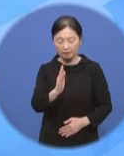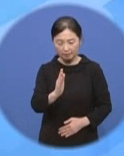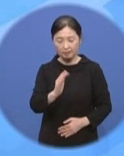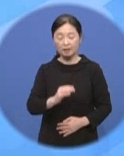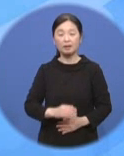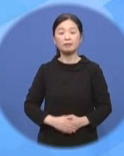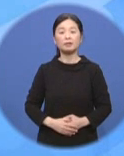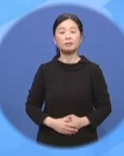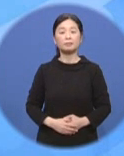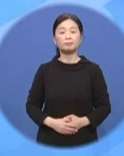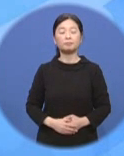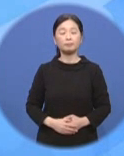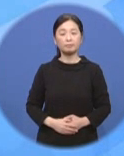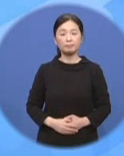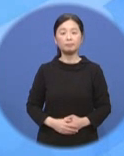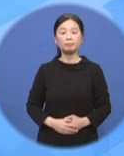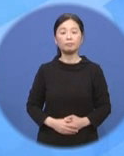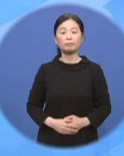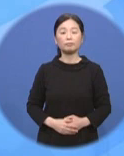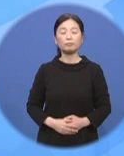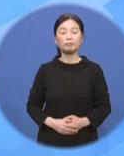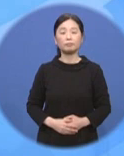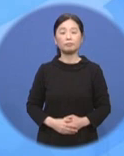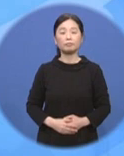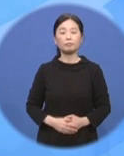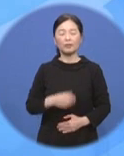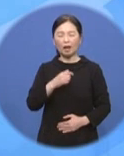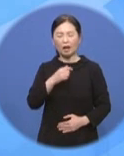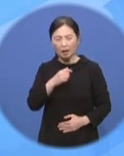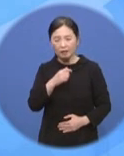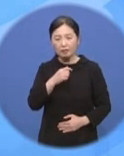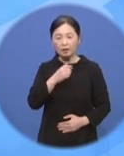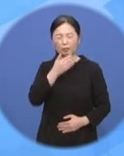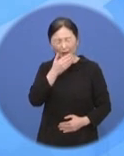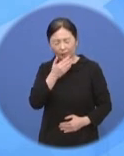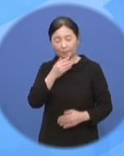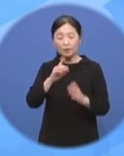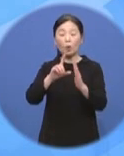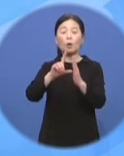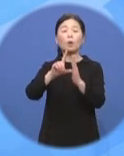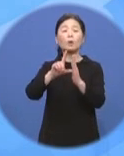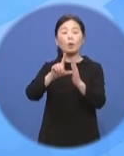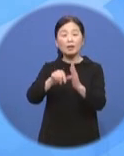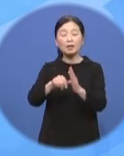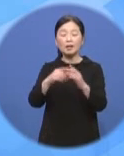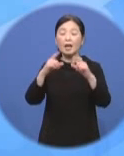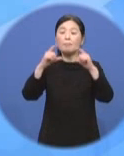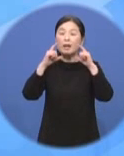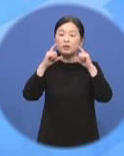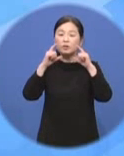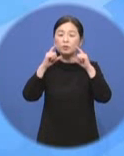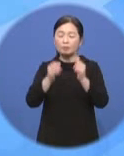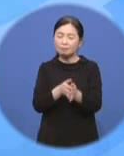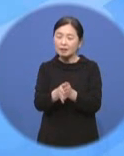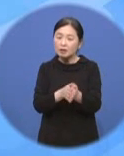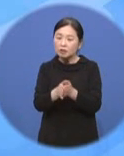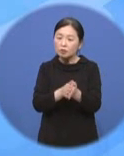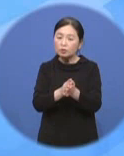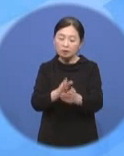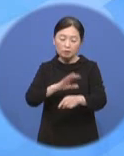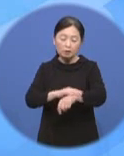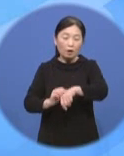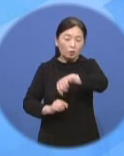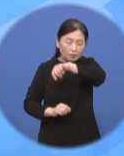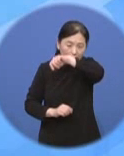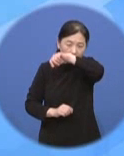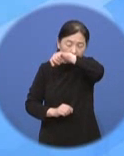ましょう。また咳やくしゃみをするときは、マスクやティッシュ、ハンカチ、袖、肘の内